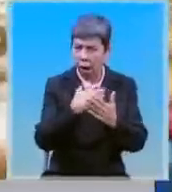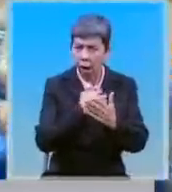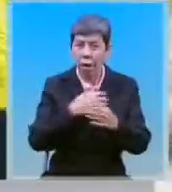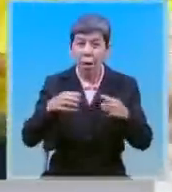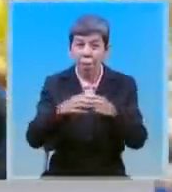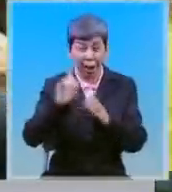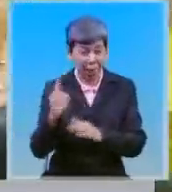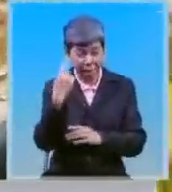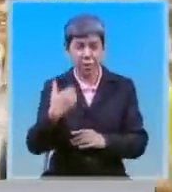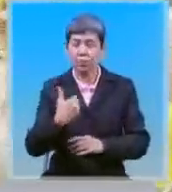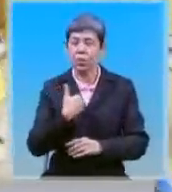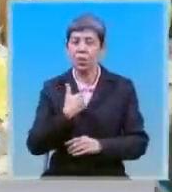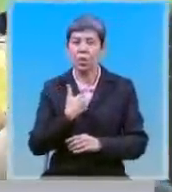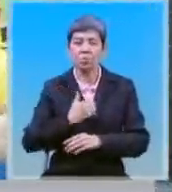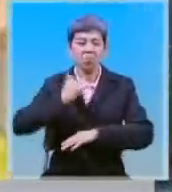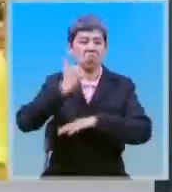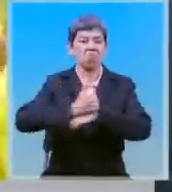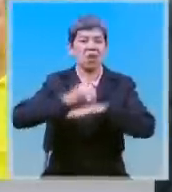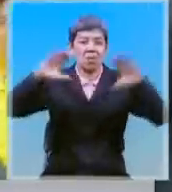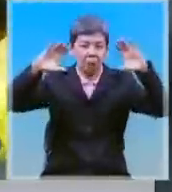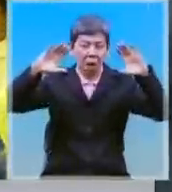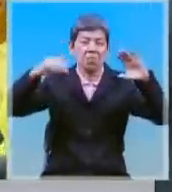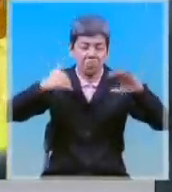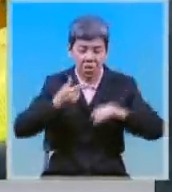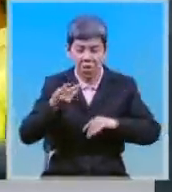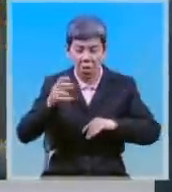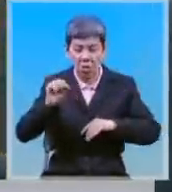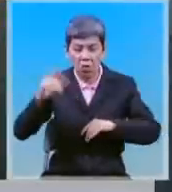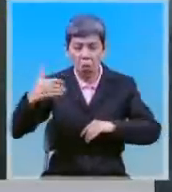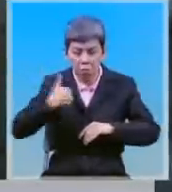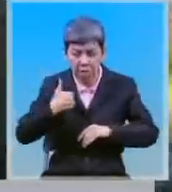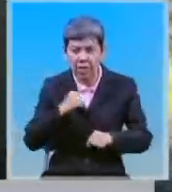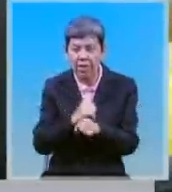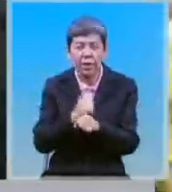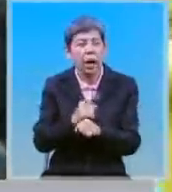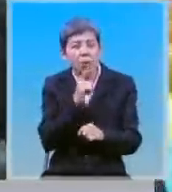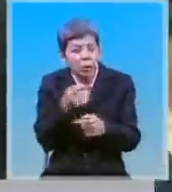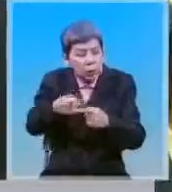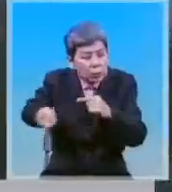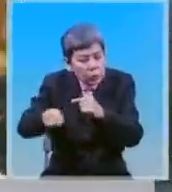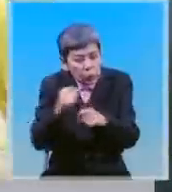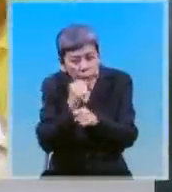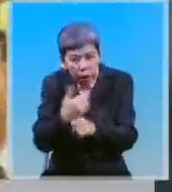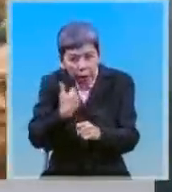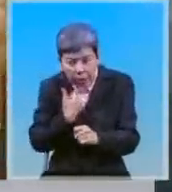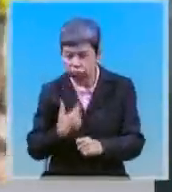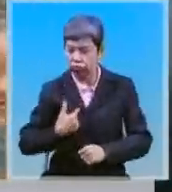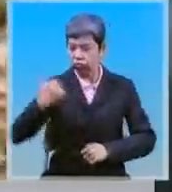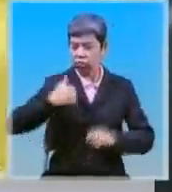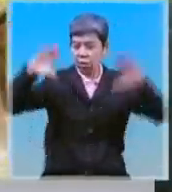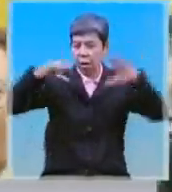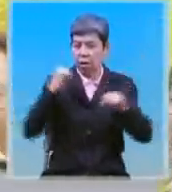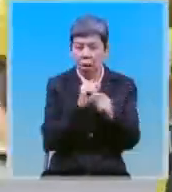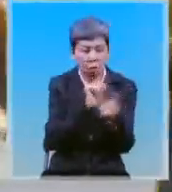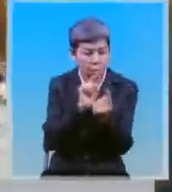คน้องใหม่แต่มีบิ๊กแบ็คเป็นหัวหน้ารัฐบาลและคสช.ต่างเลี่ยงบาลีอาศัยช่องโหว่ถึงความได้เปรียบเข้าหาประ